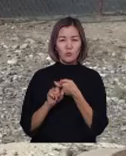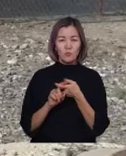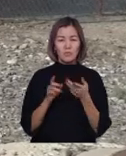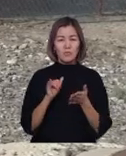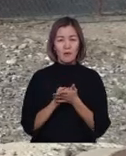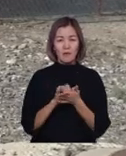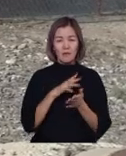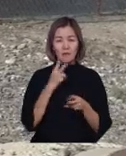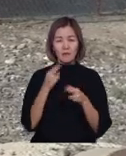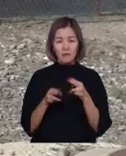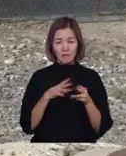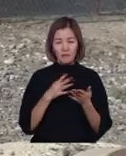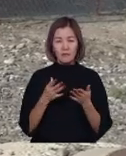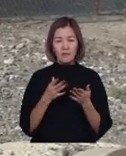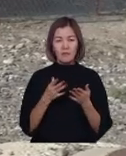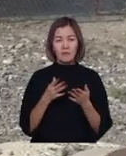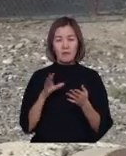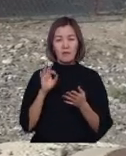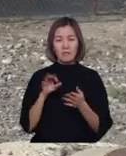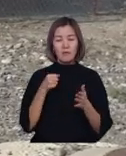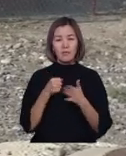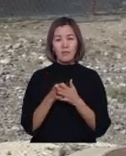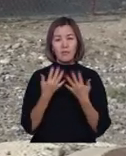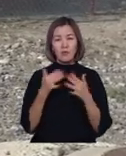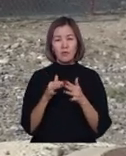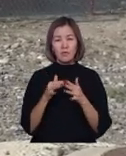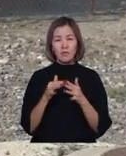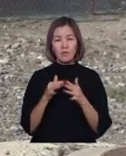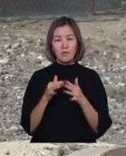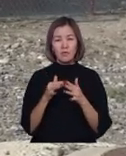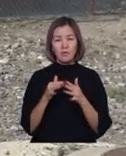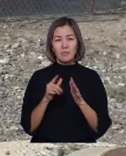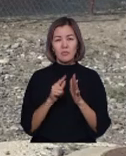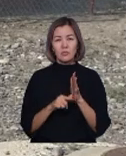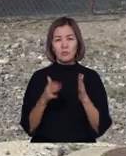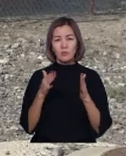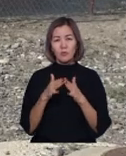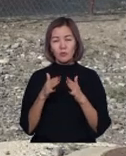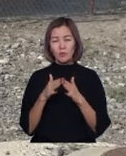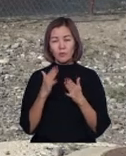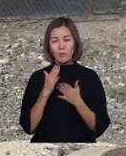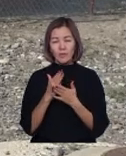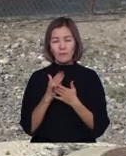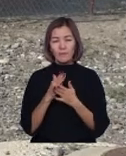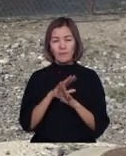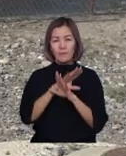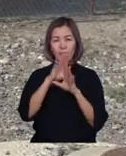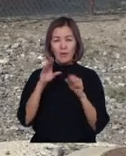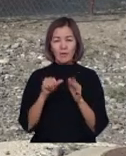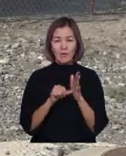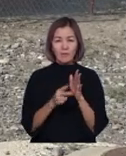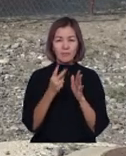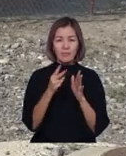Қазіргі уақытқа дейін, яғни қазан айына дейін, бізде осы ауылда 70 үйден астам үй бар. Сол үйдің